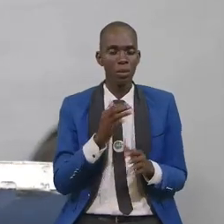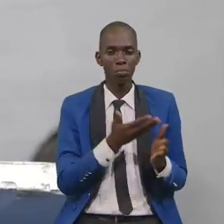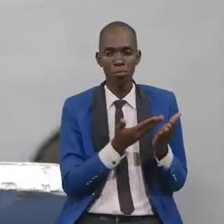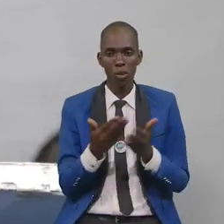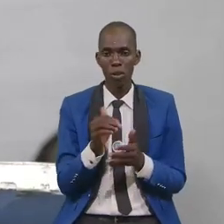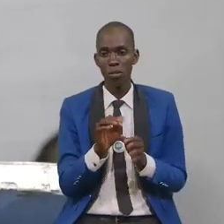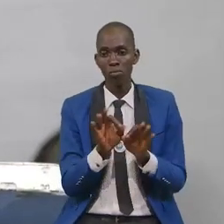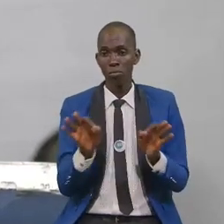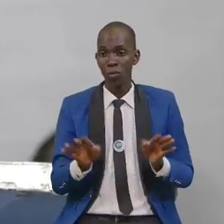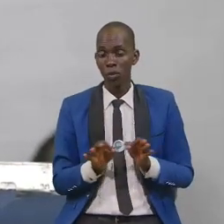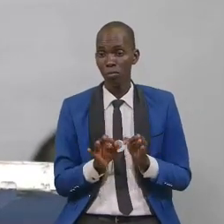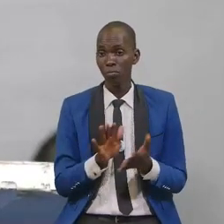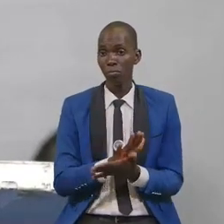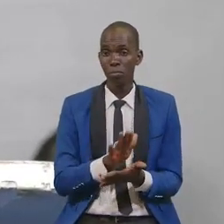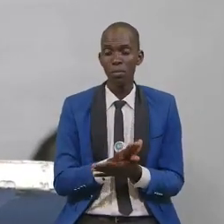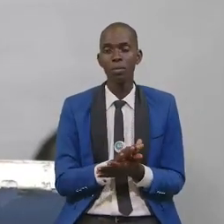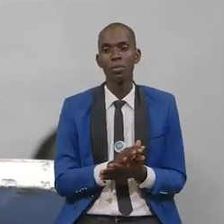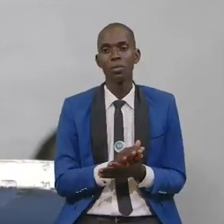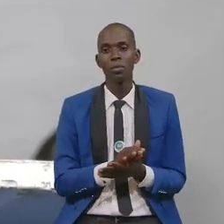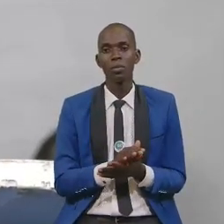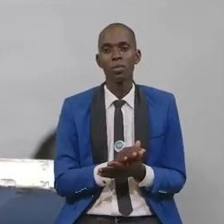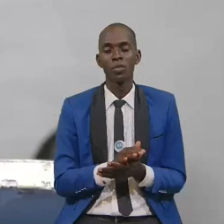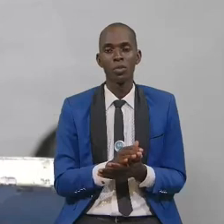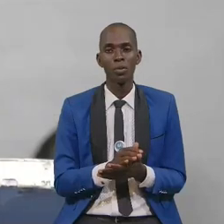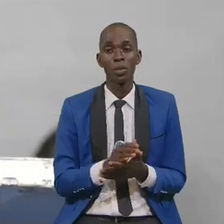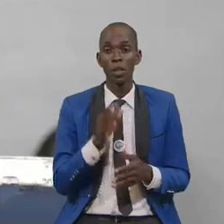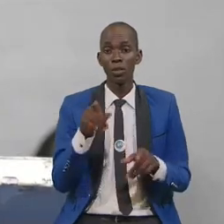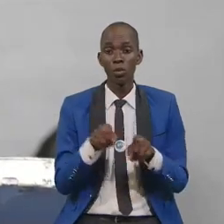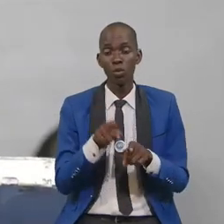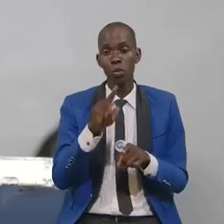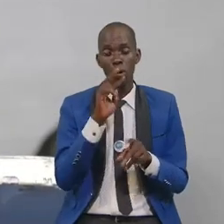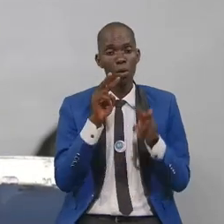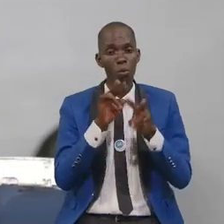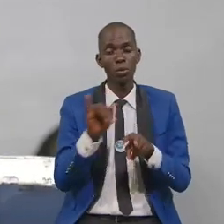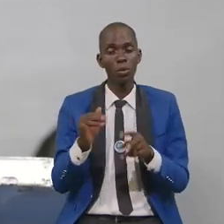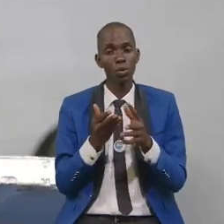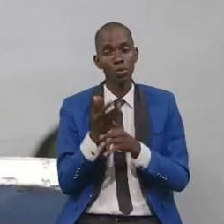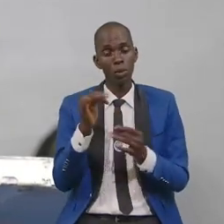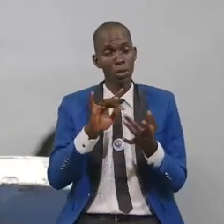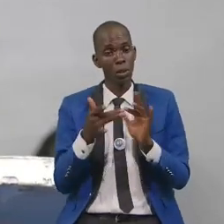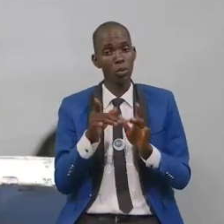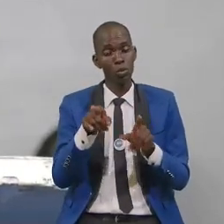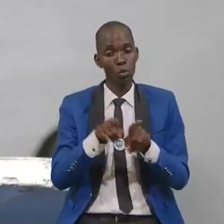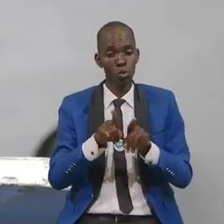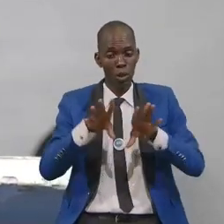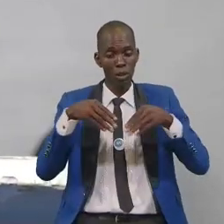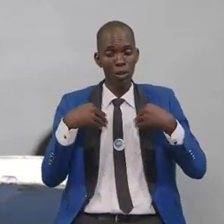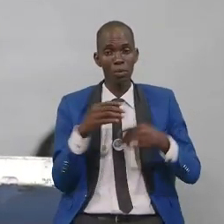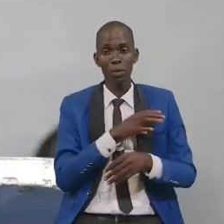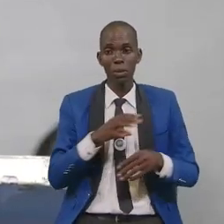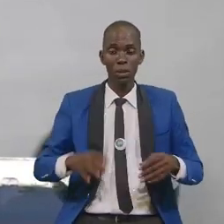si vous nous suivez en ligne et vous avez donné votre vie à Christ après le message ce soir